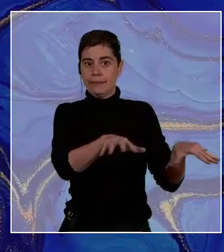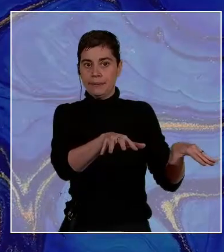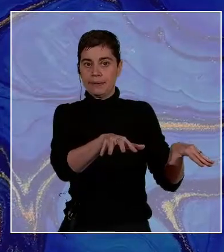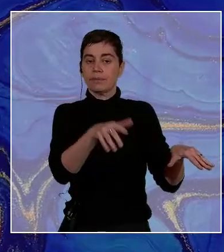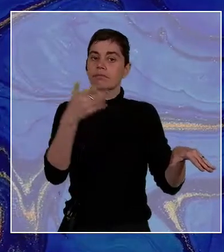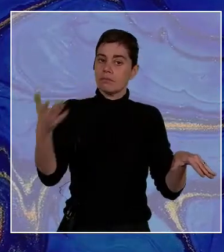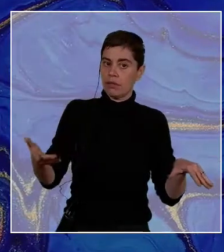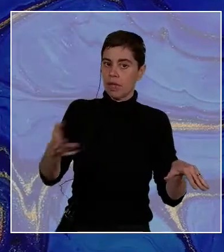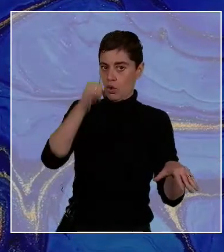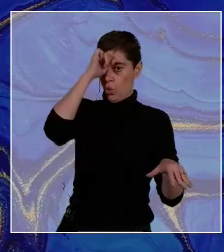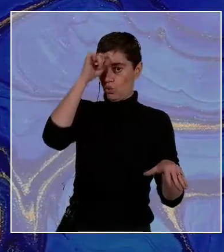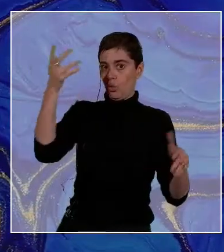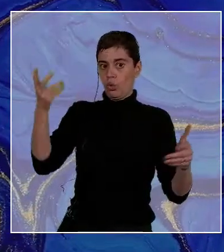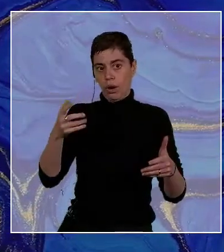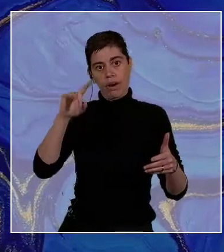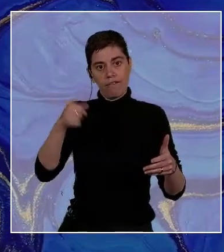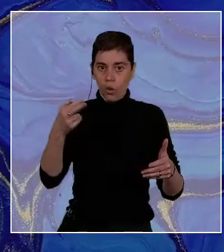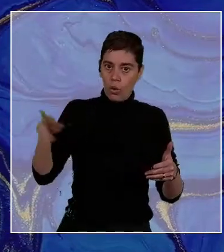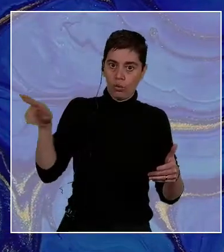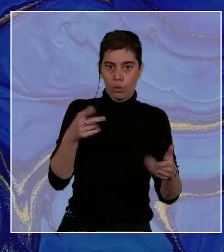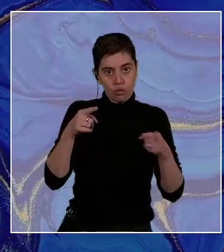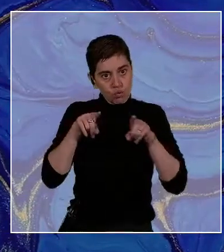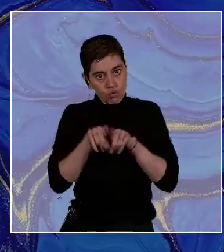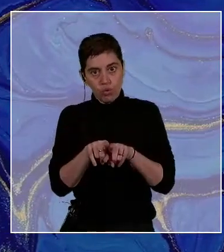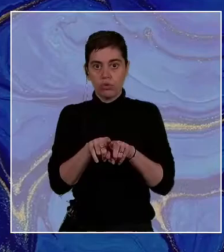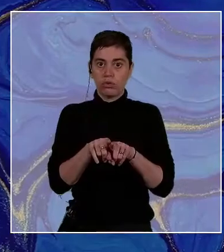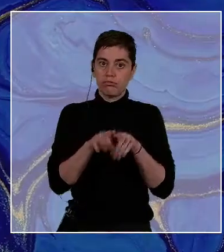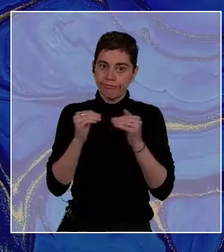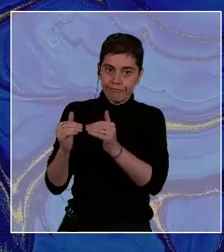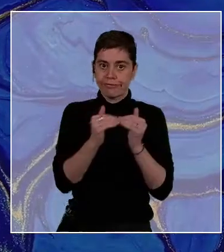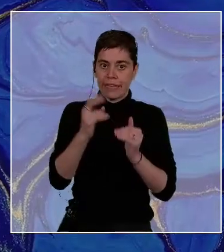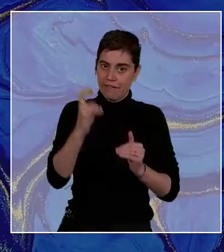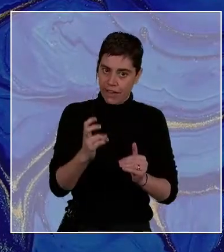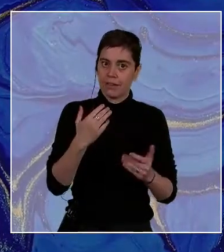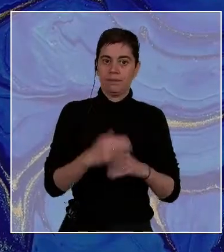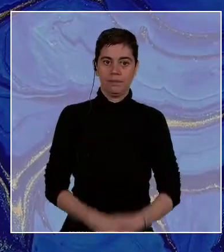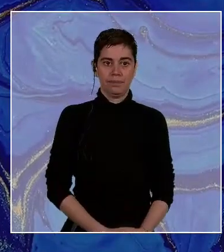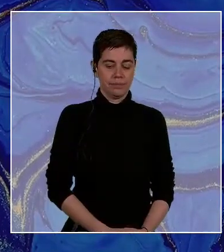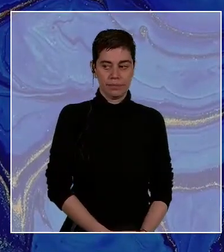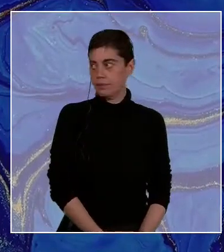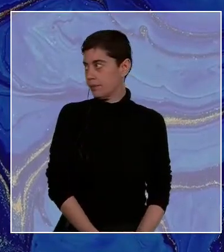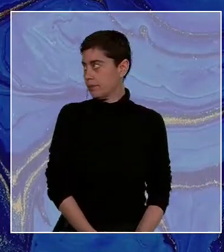fois juste, équitable, mais également, bien sûr, verte. Je crois que c'est le message que j'ai pour tout le monde.